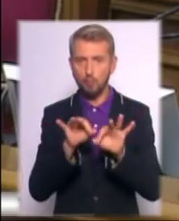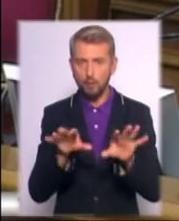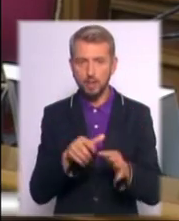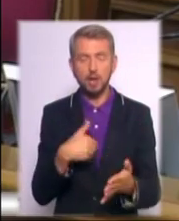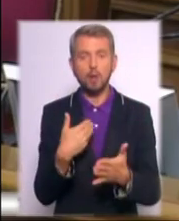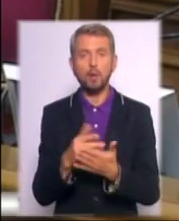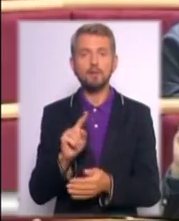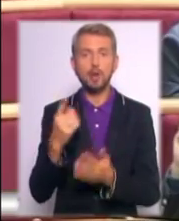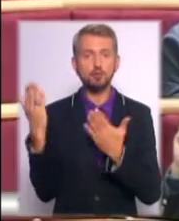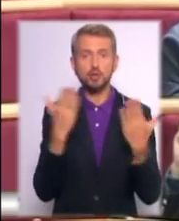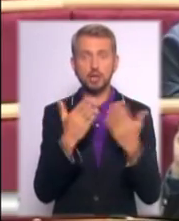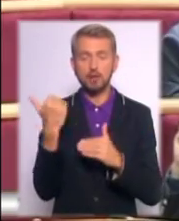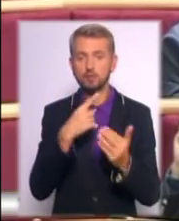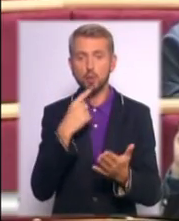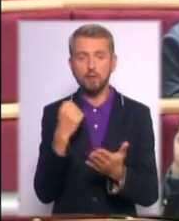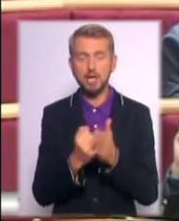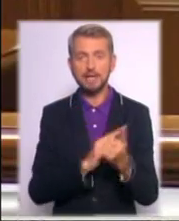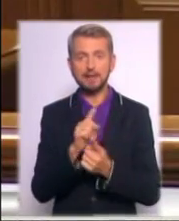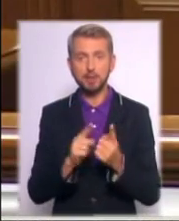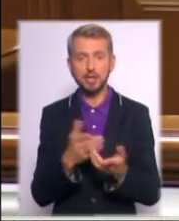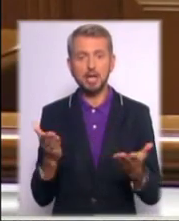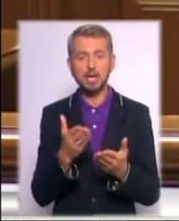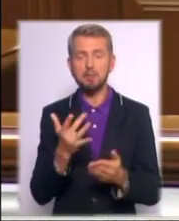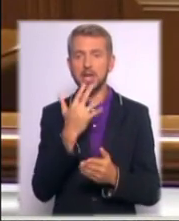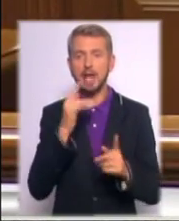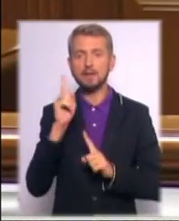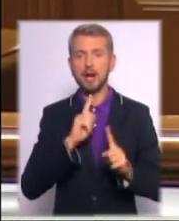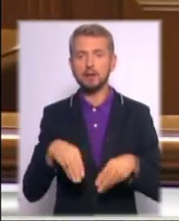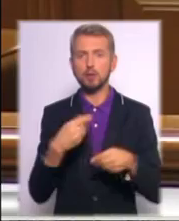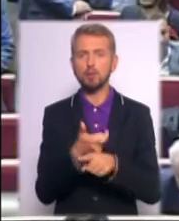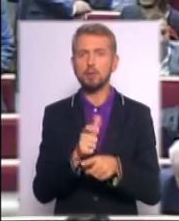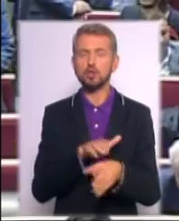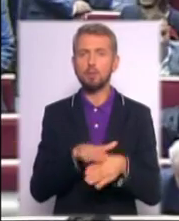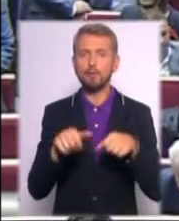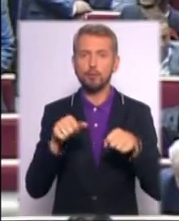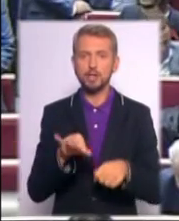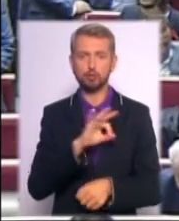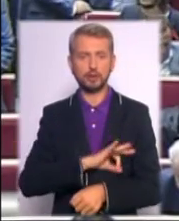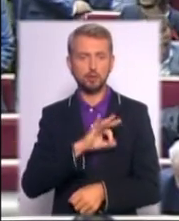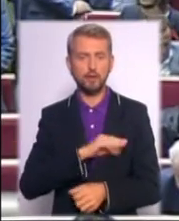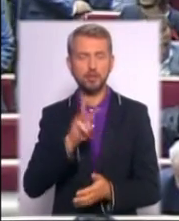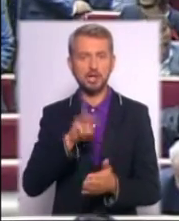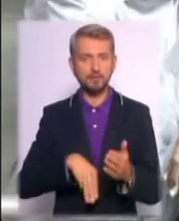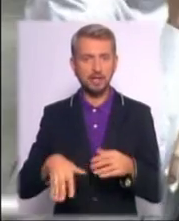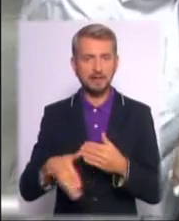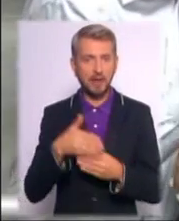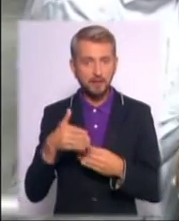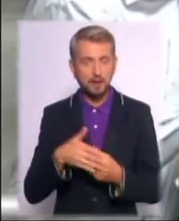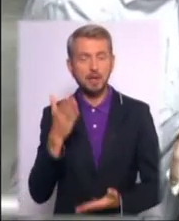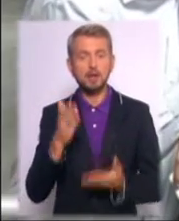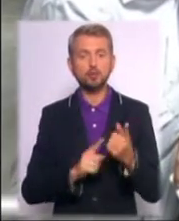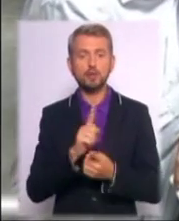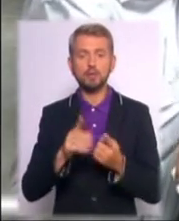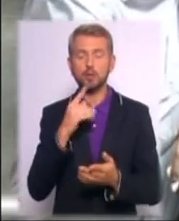ось у першому читанні вже ухвалили зміни, якими Нацраді надають більше повноважень щодо застосування штрафних санкцій. Якщо зміни